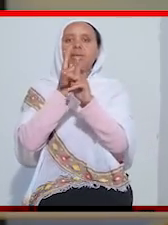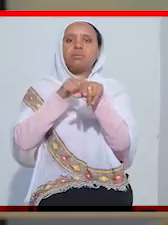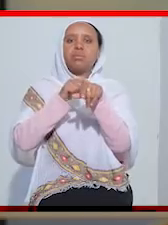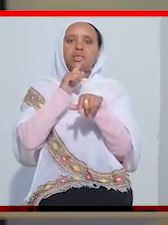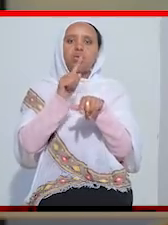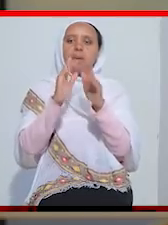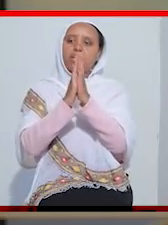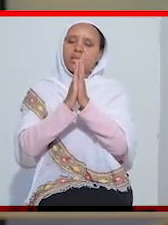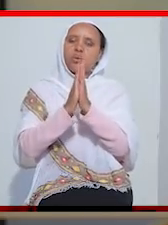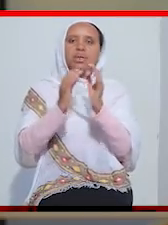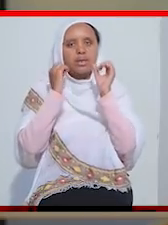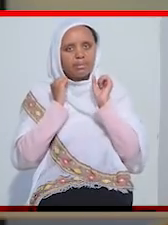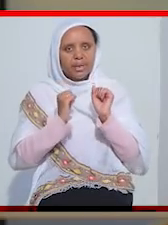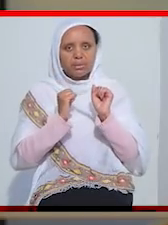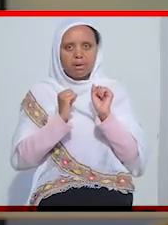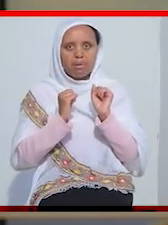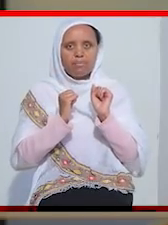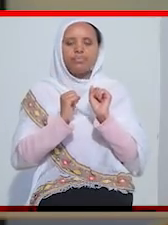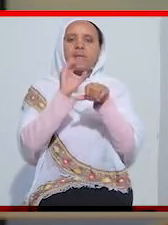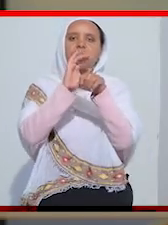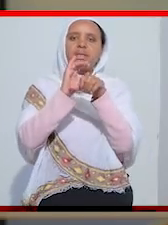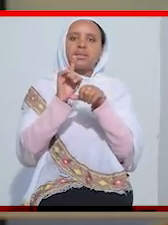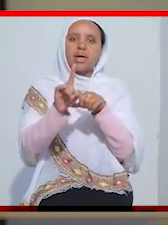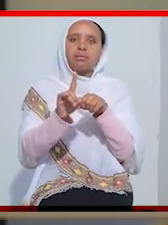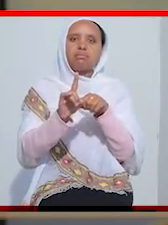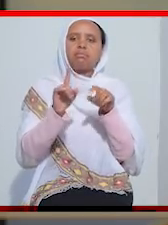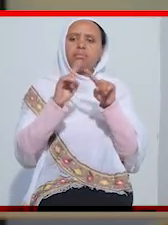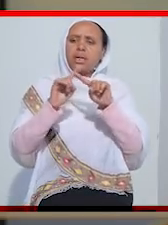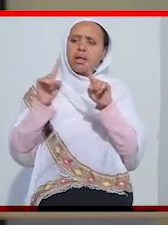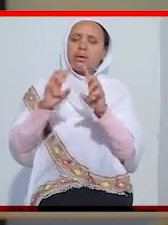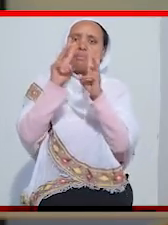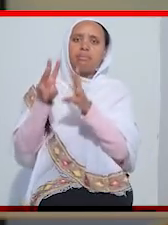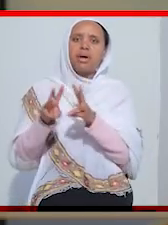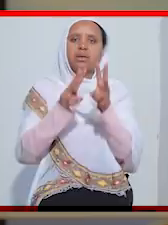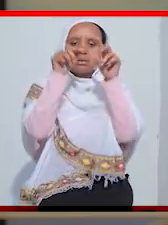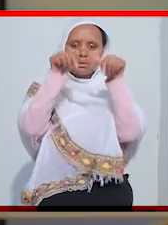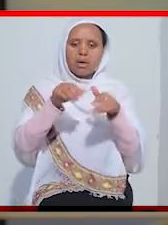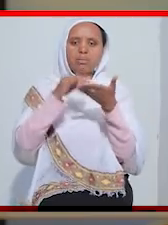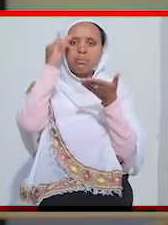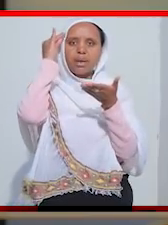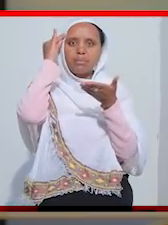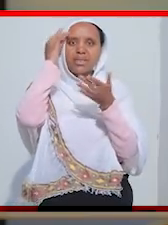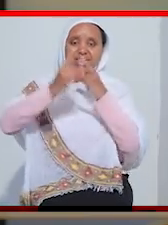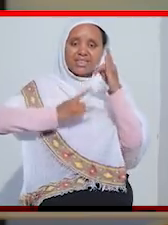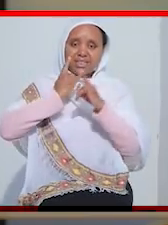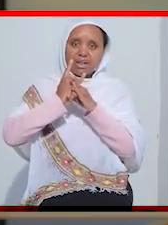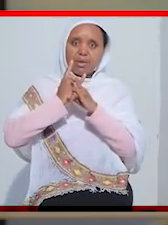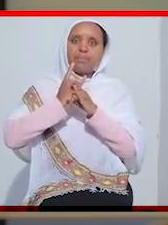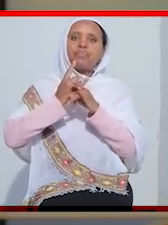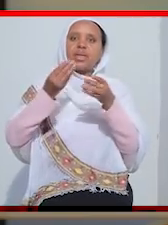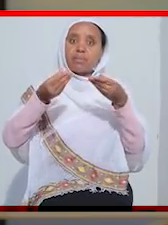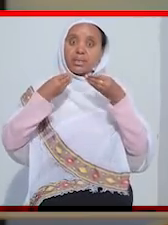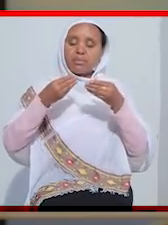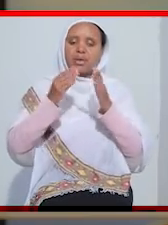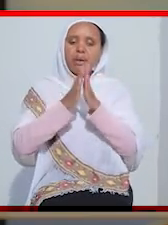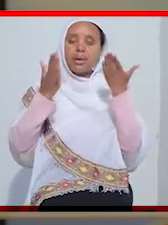መንግስተ ሰማያትን የምንጠብቅበት ጊዜ ነውና በጸሎት እንድንበረታ ቤተ ክርስቲያንም በተለያየ መንገድም ዛሬ